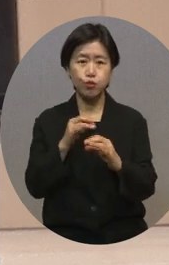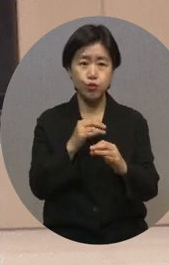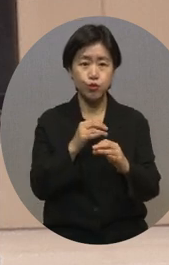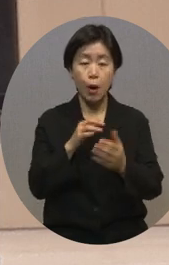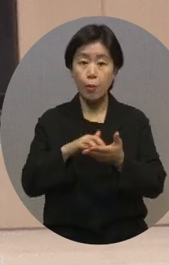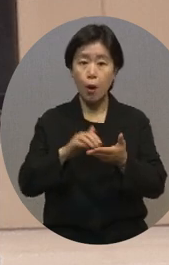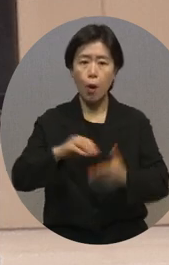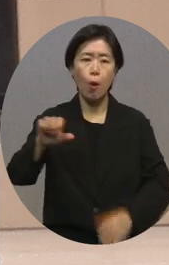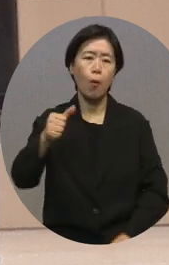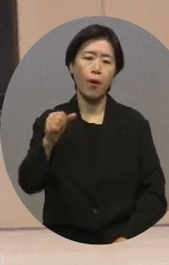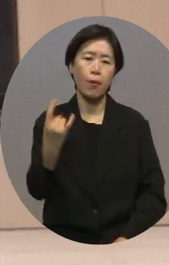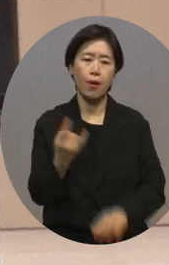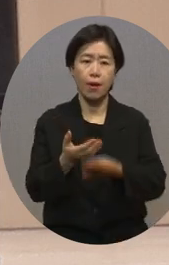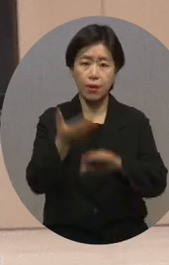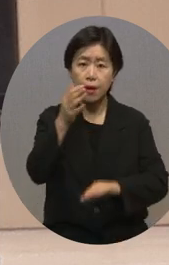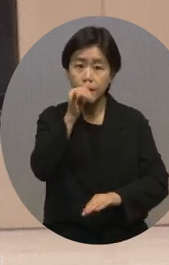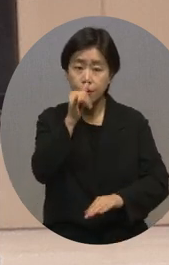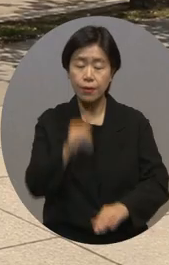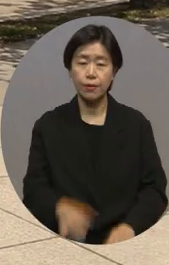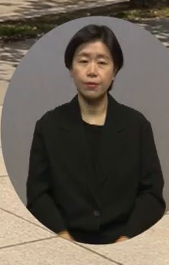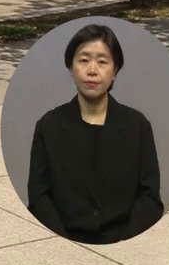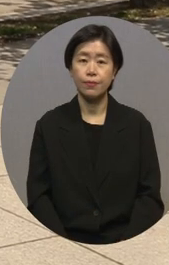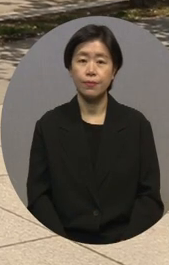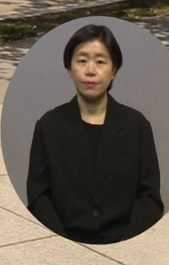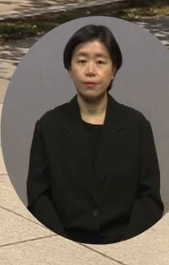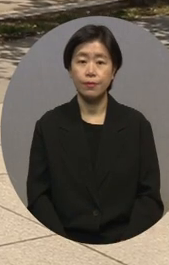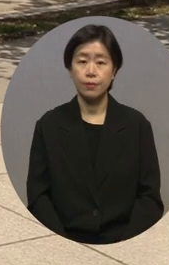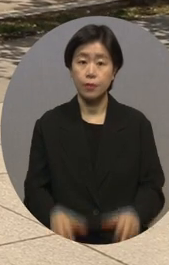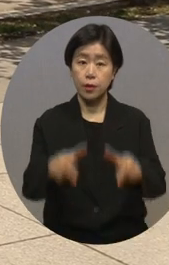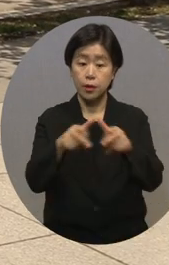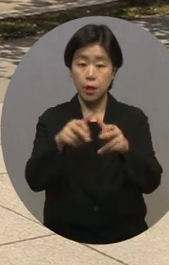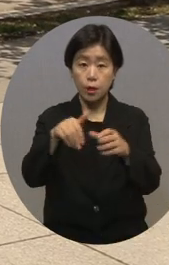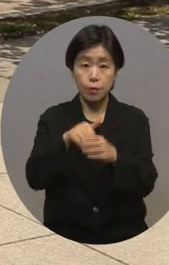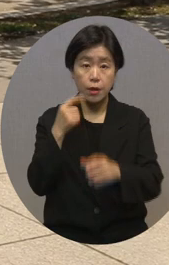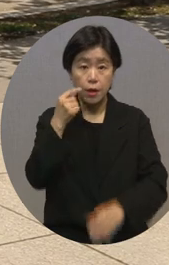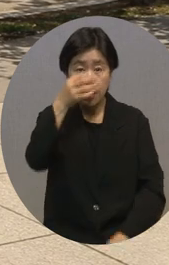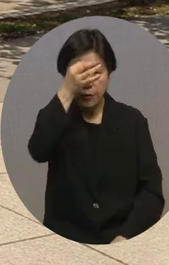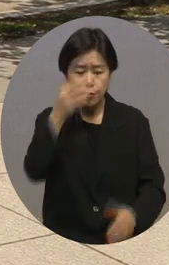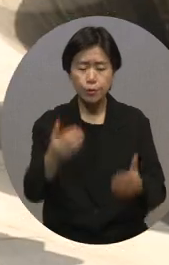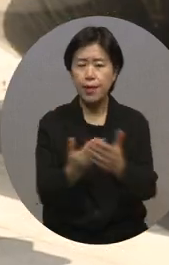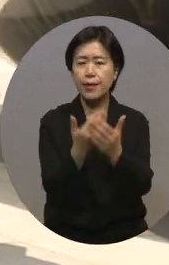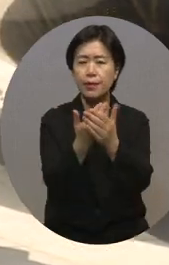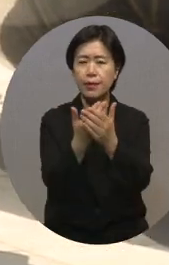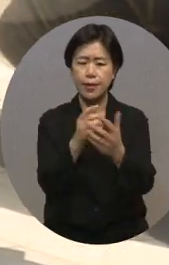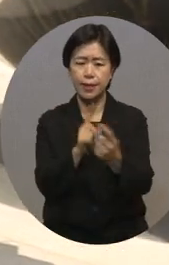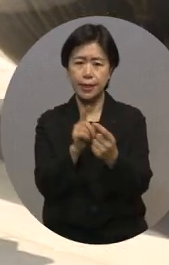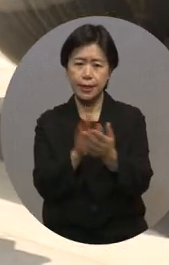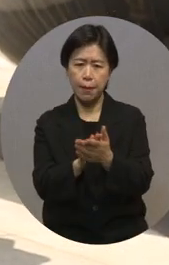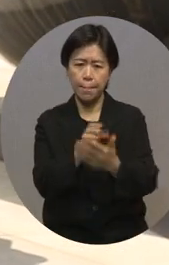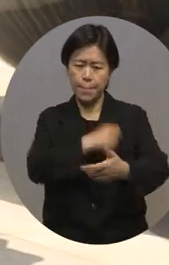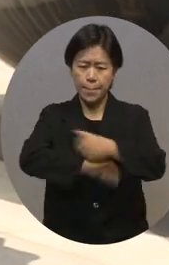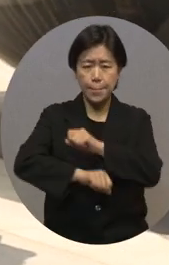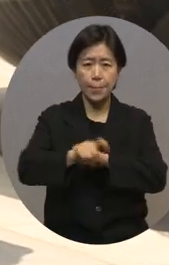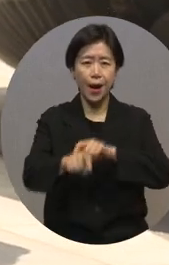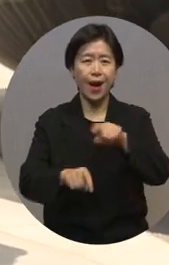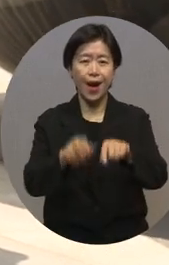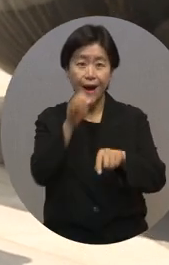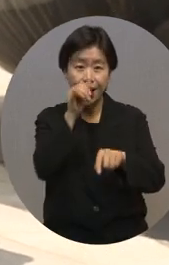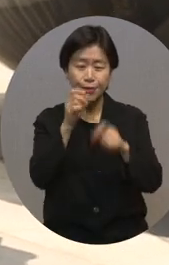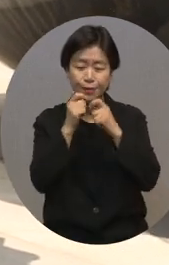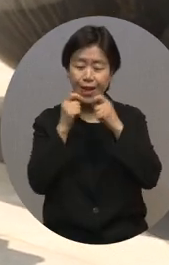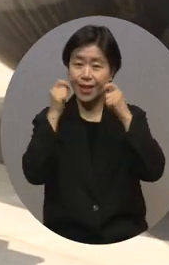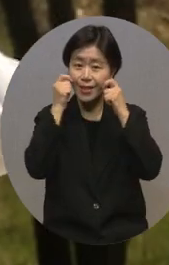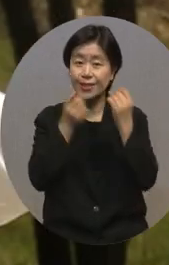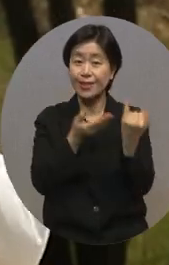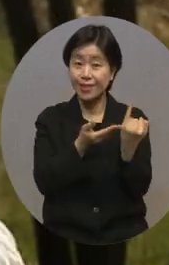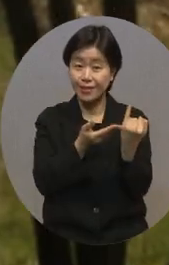무대 위 꿈과 길을 발산하고 있습니다. 장애 문화예술의 발전을 몸소 실천하고 다니는 밝은 미소의 김유경